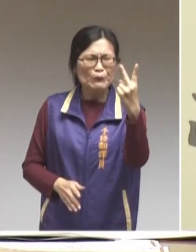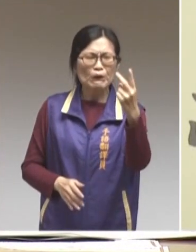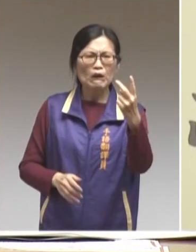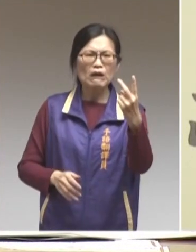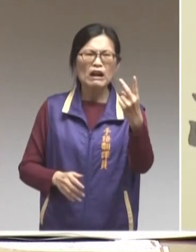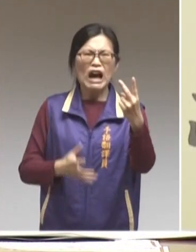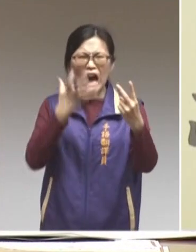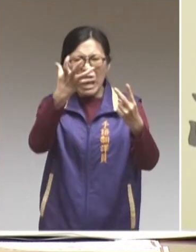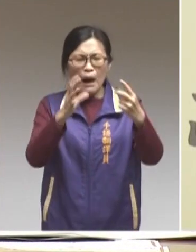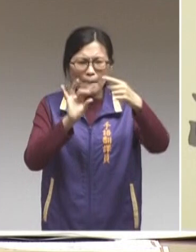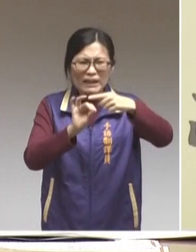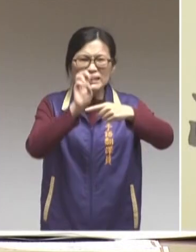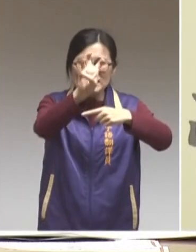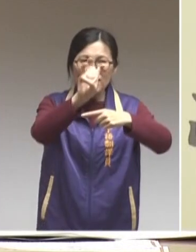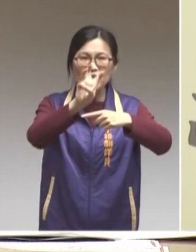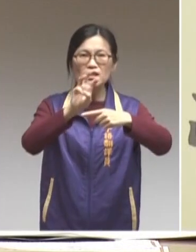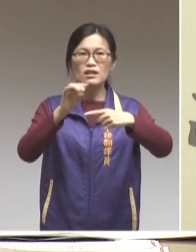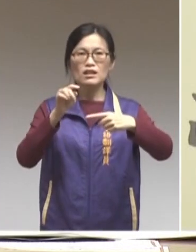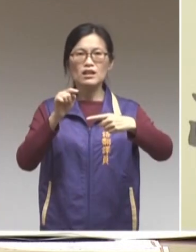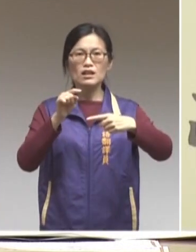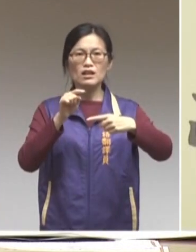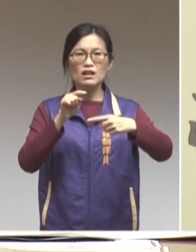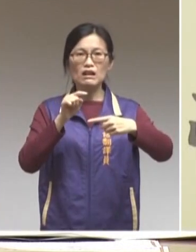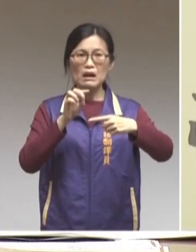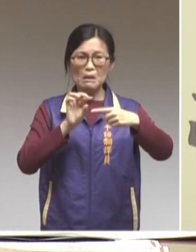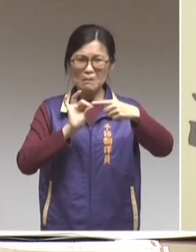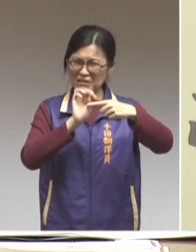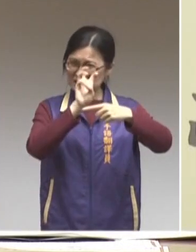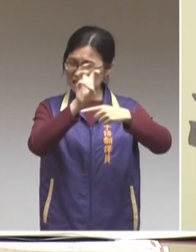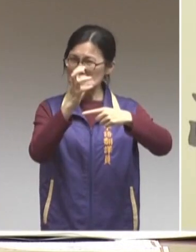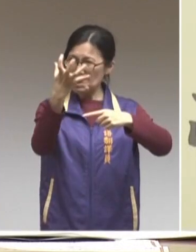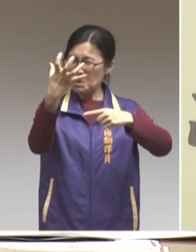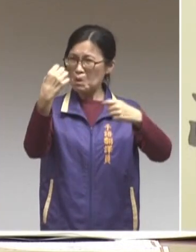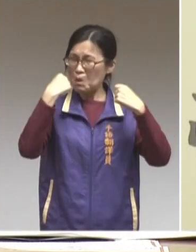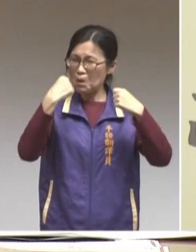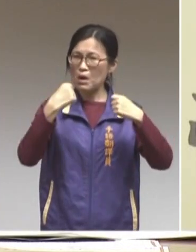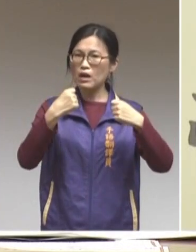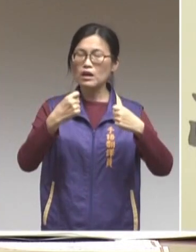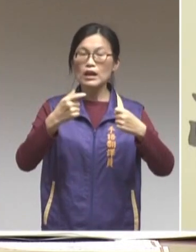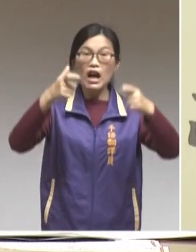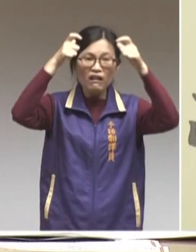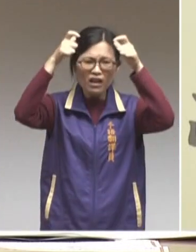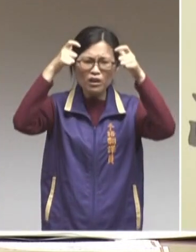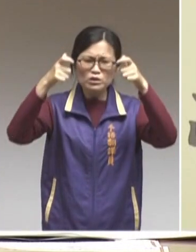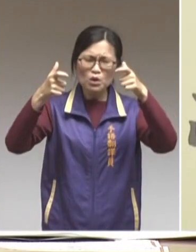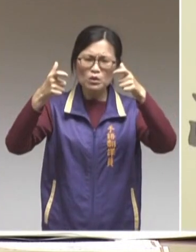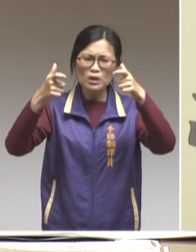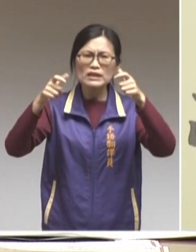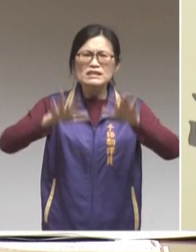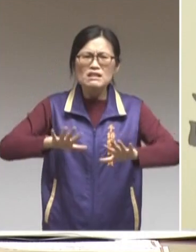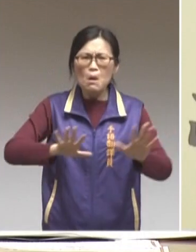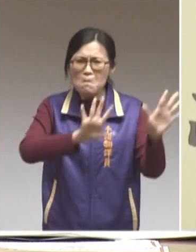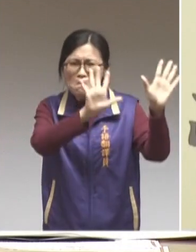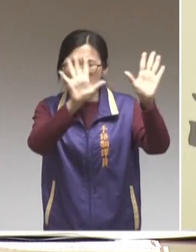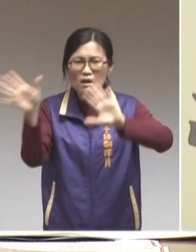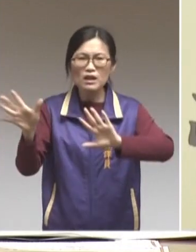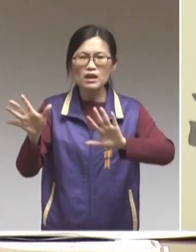30%。那换句话说，在高雄这一波以目前为止两个这